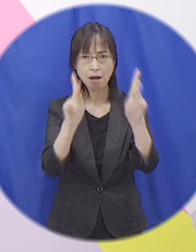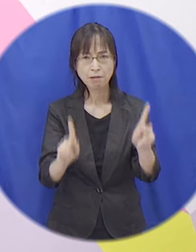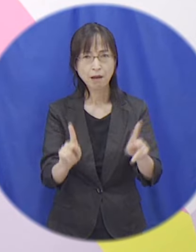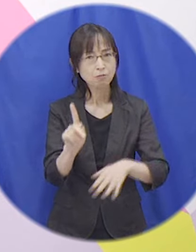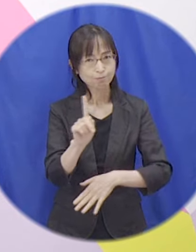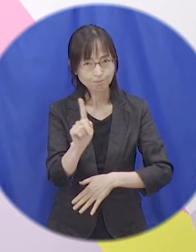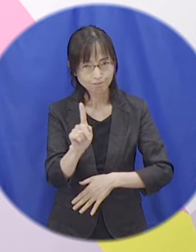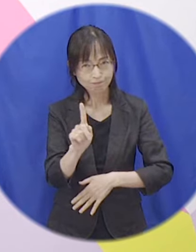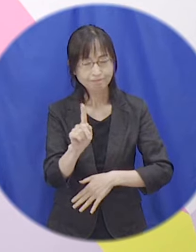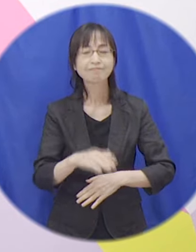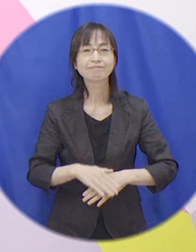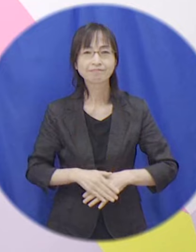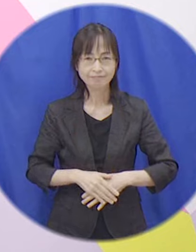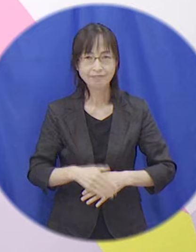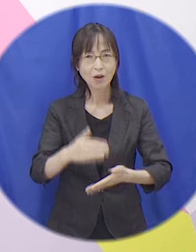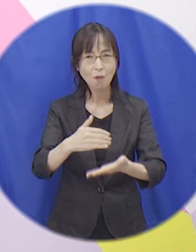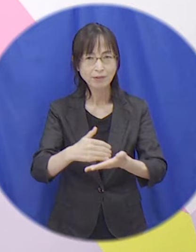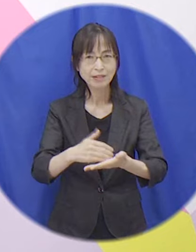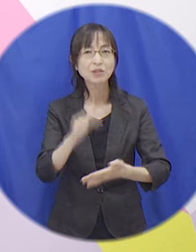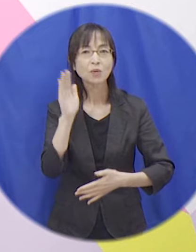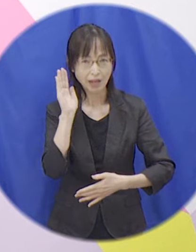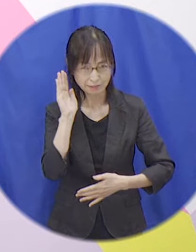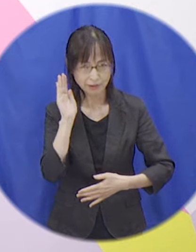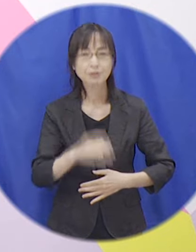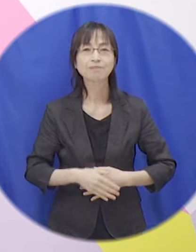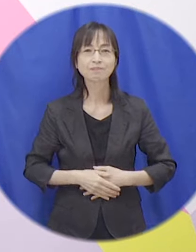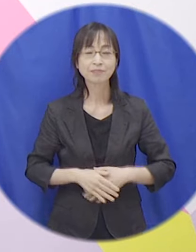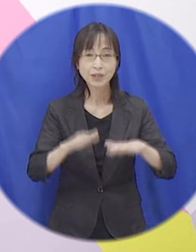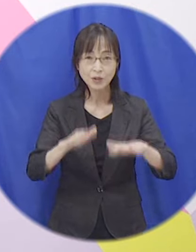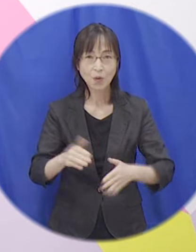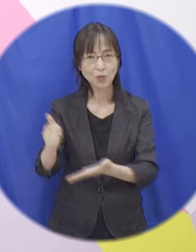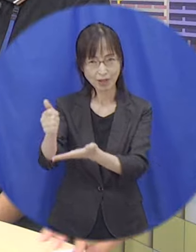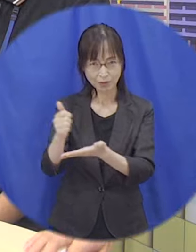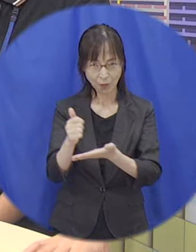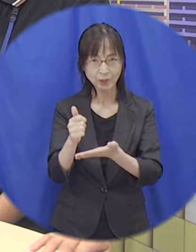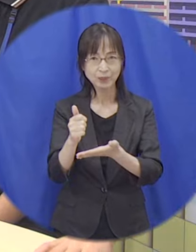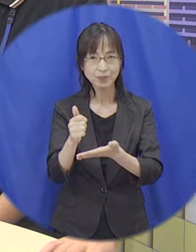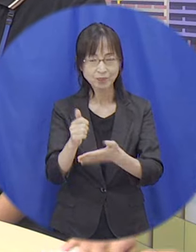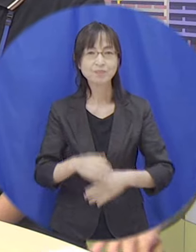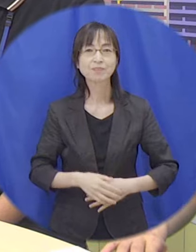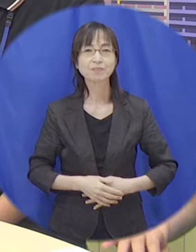るのでしょうか。お話を伺っていきます。では今日のゲストです。